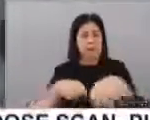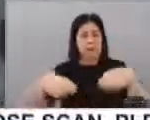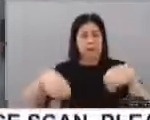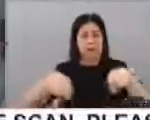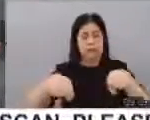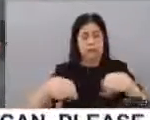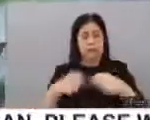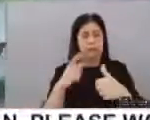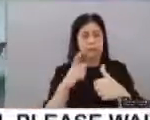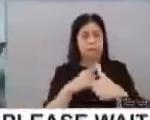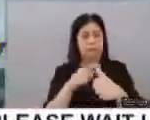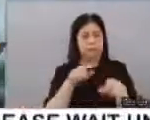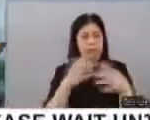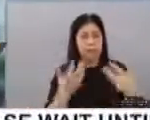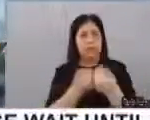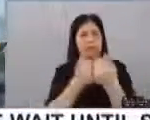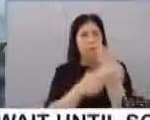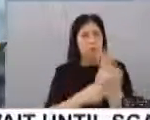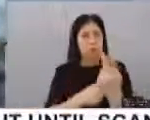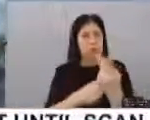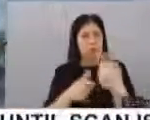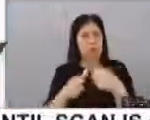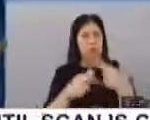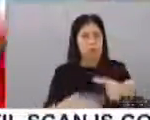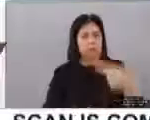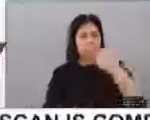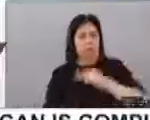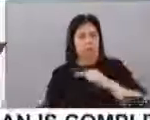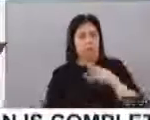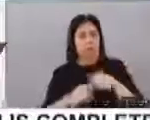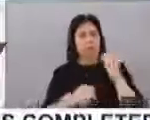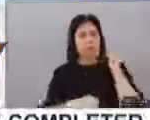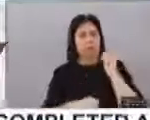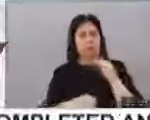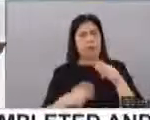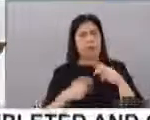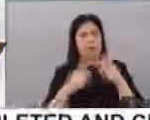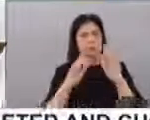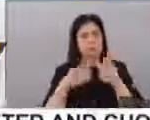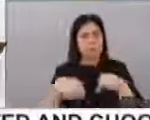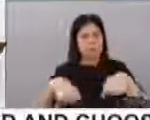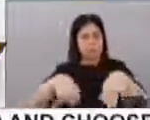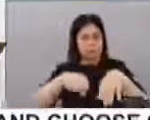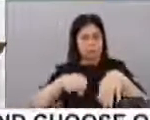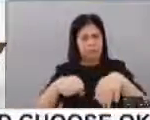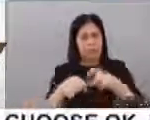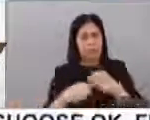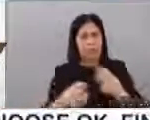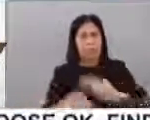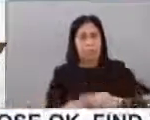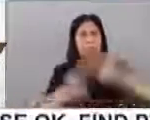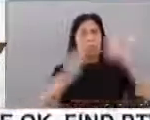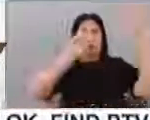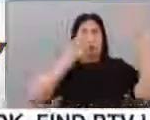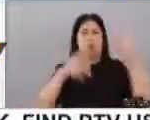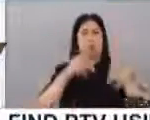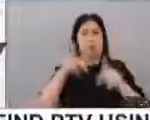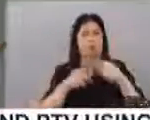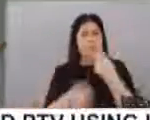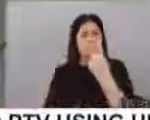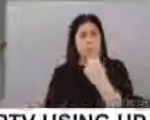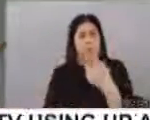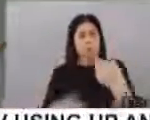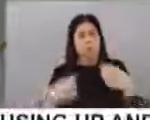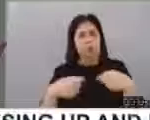Pinaniniwala ang nakainom ang nasawing driver at dalawang sakay ng motorsiklo. Halos lahat na involved doon sa nangyaring aksidente ay nasa mga